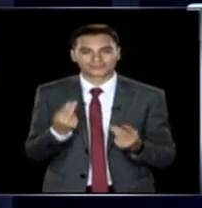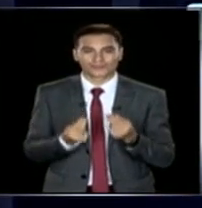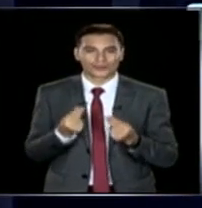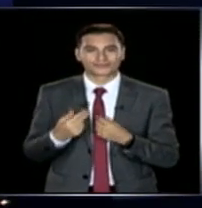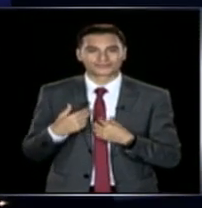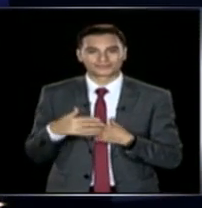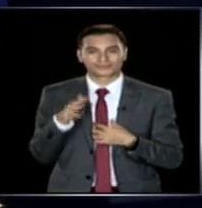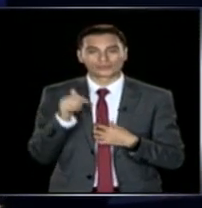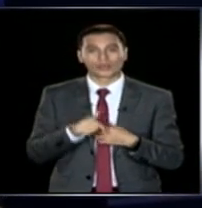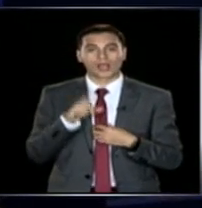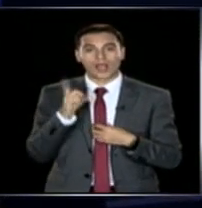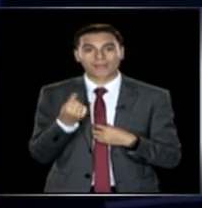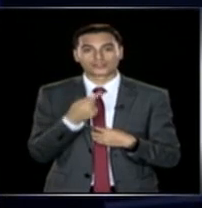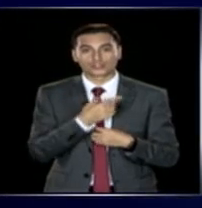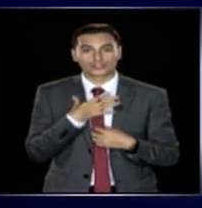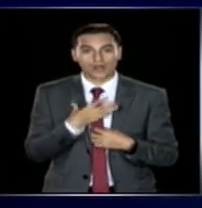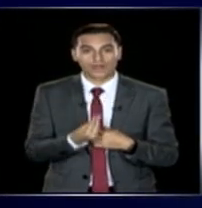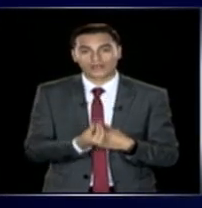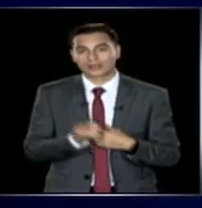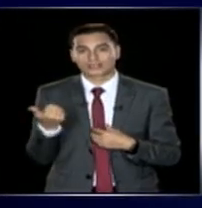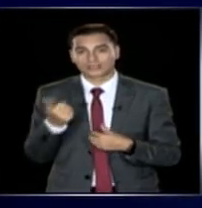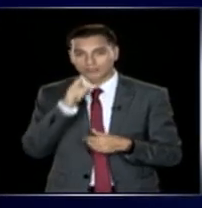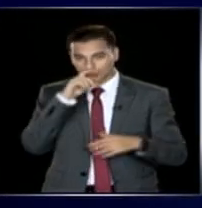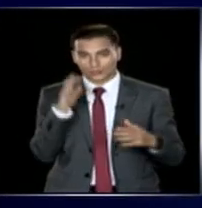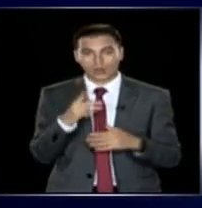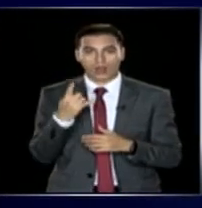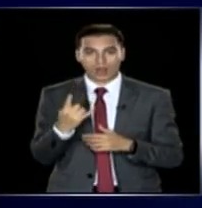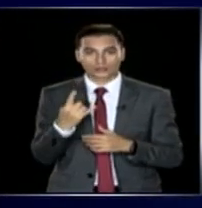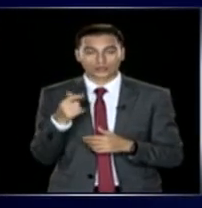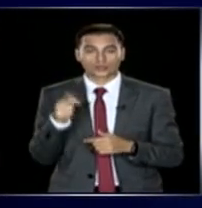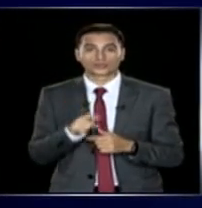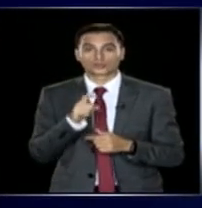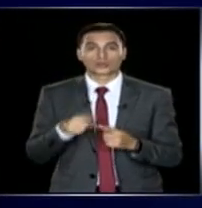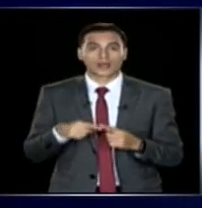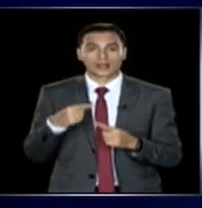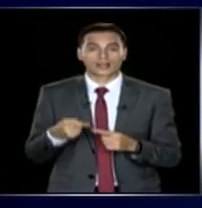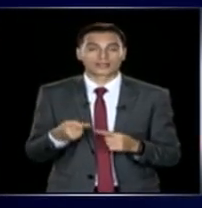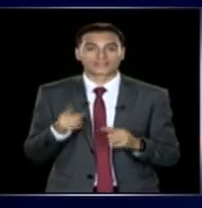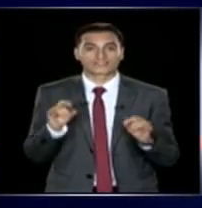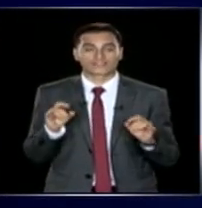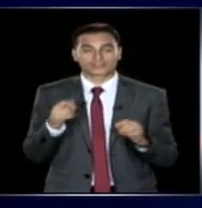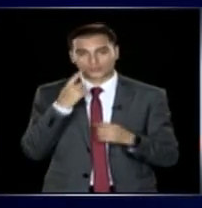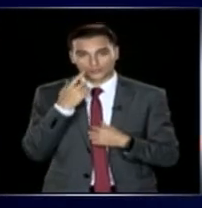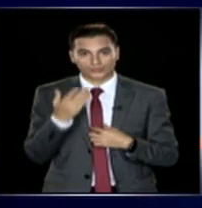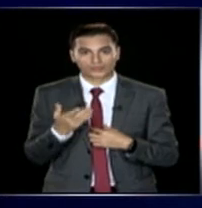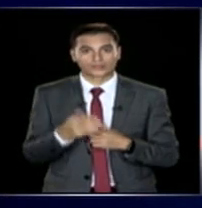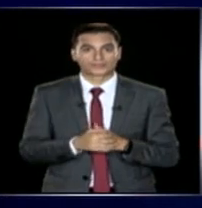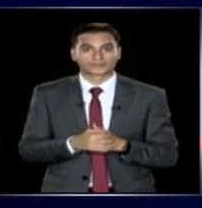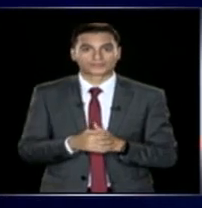اتغيرت، 15 الأوفياء والسكور 10، وعندنا دلوقتي سؤالين